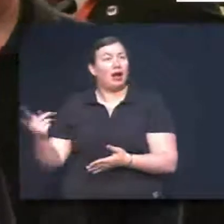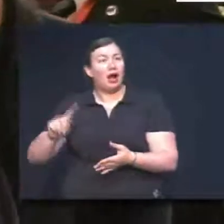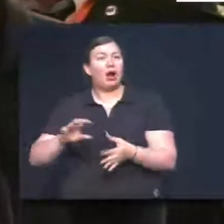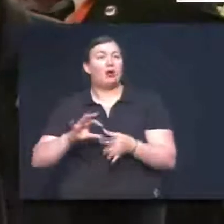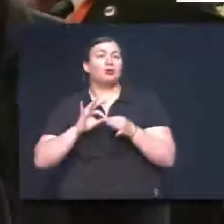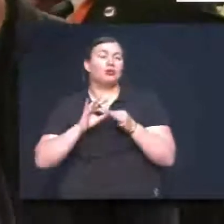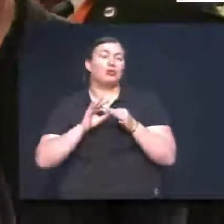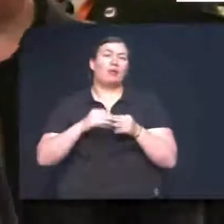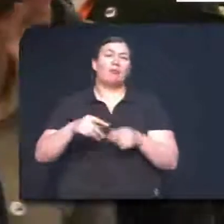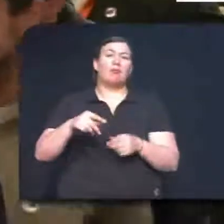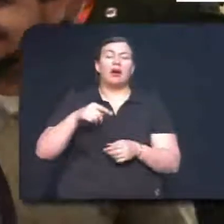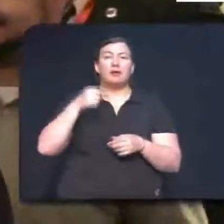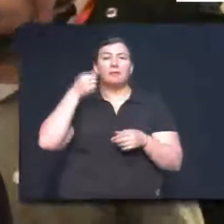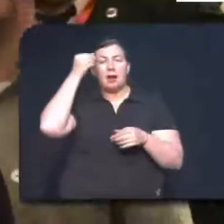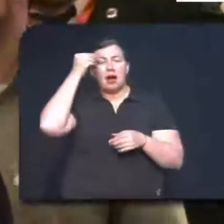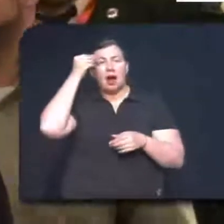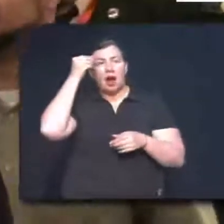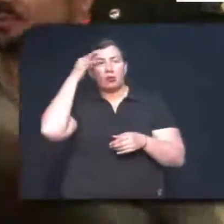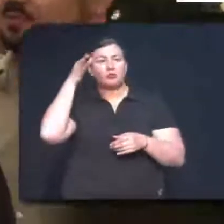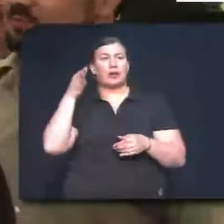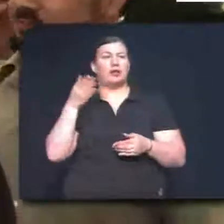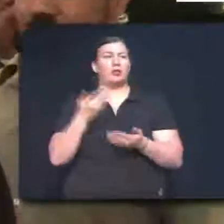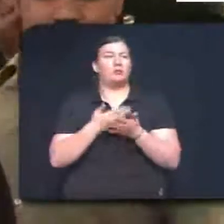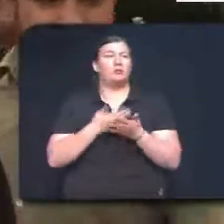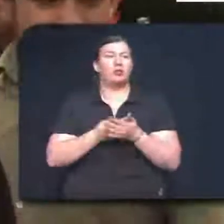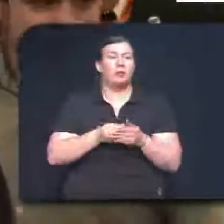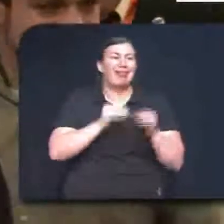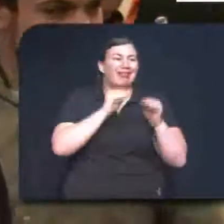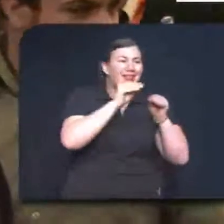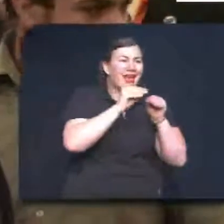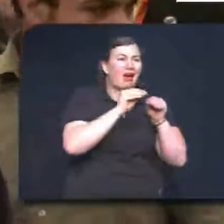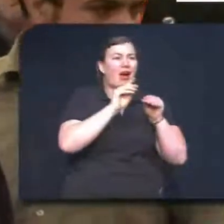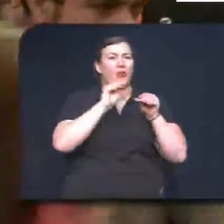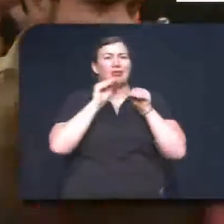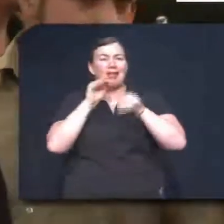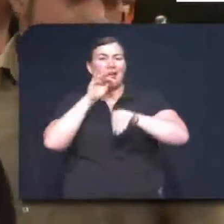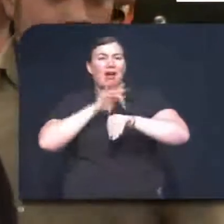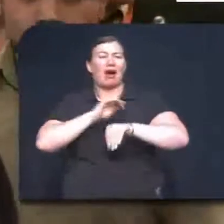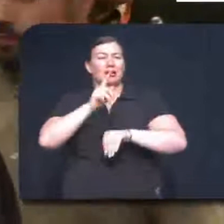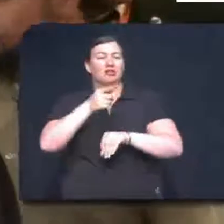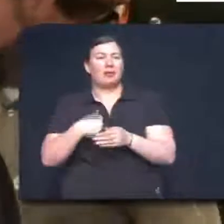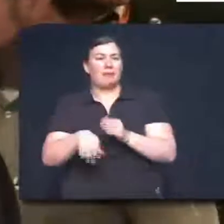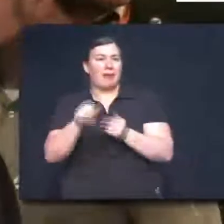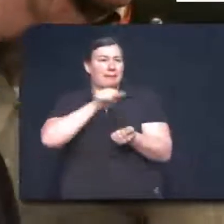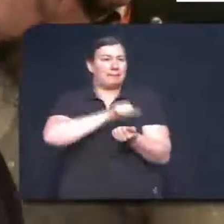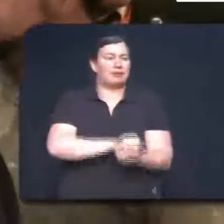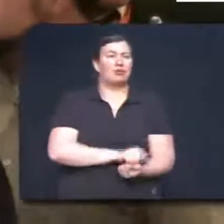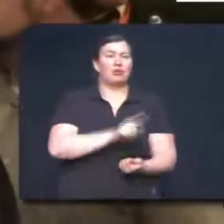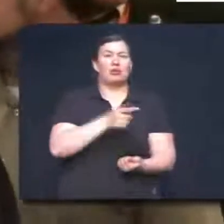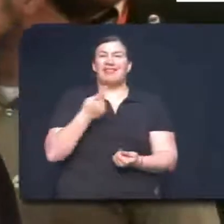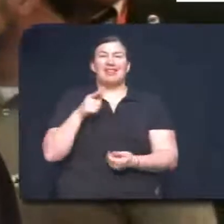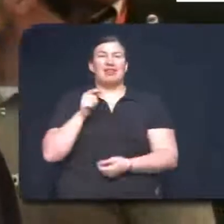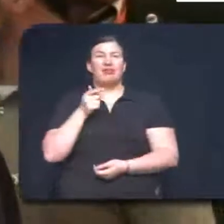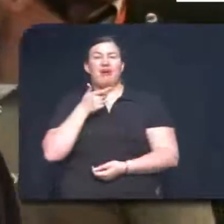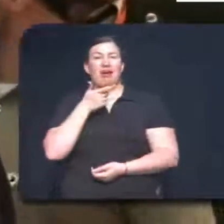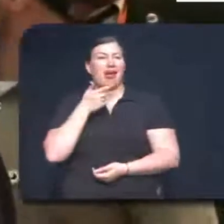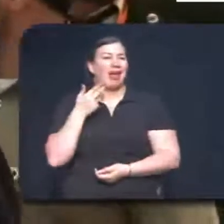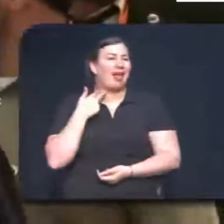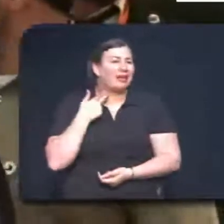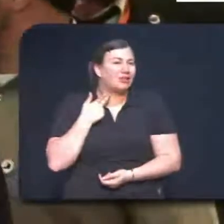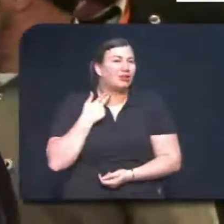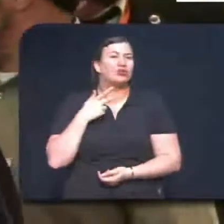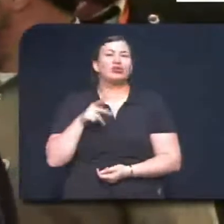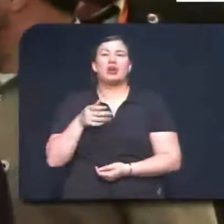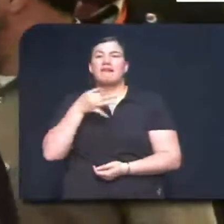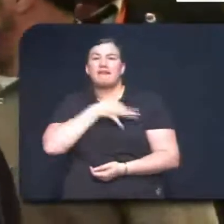Lehrerinnen und Lehrern diese Aspekt viel mehr betont werden soll denn nicht nur Englisch und Französisch sind tolle Sprachkenntnisse sondern auch